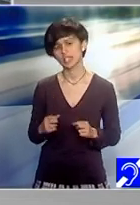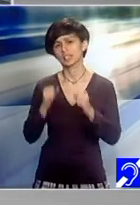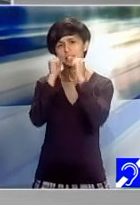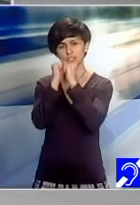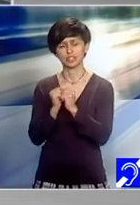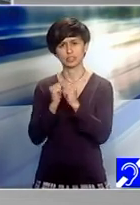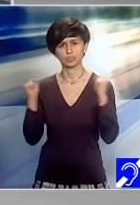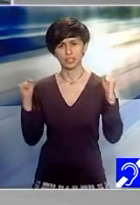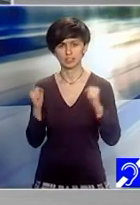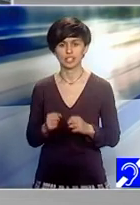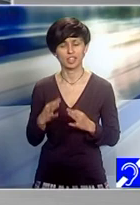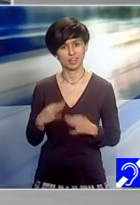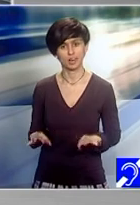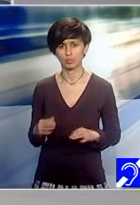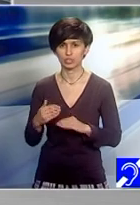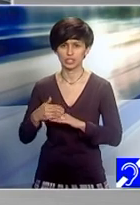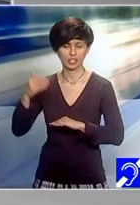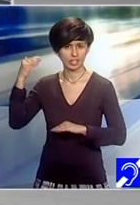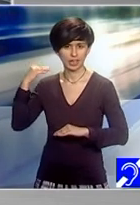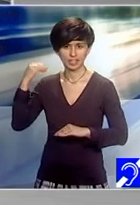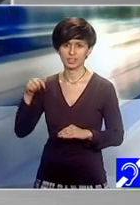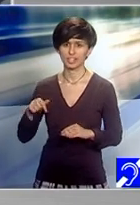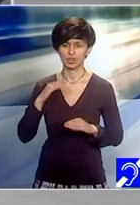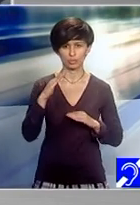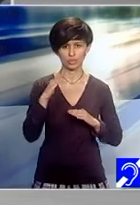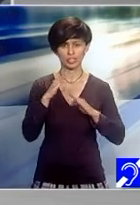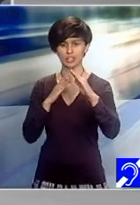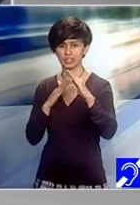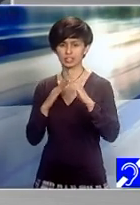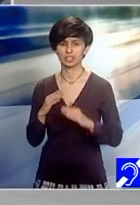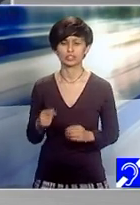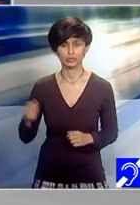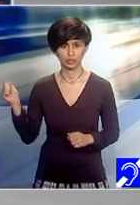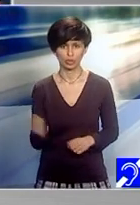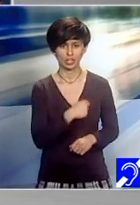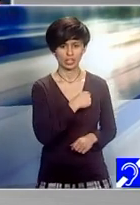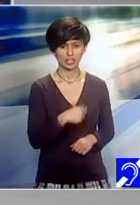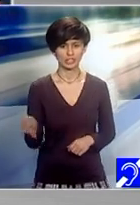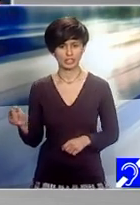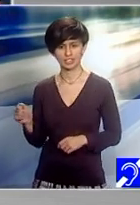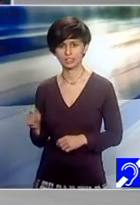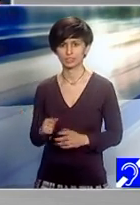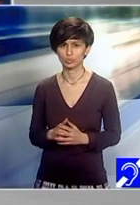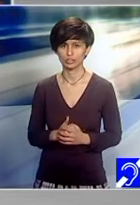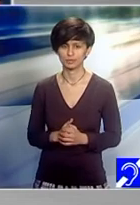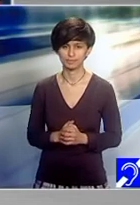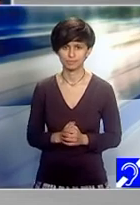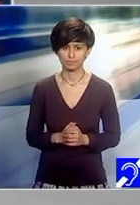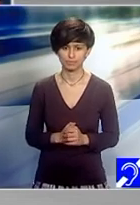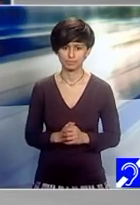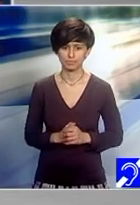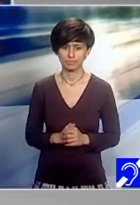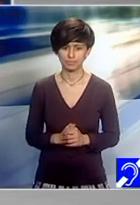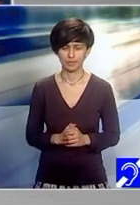judo. Judo este pe val. Tenisul. La tenis vorbim de sport și business. Cu siguranță. E